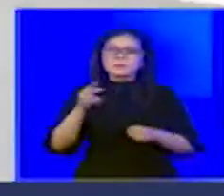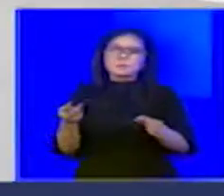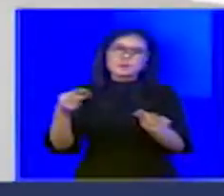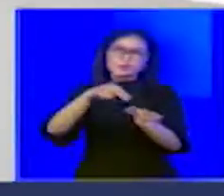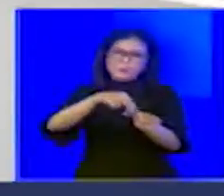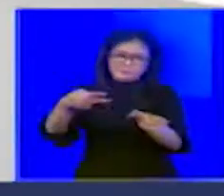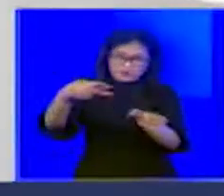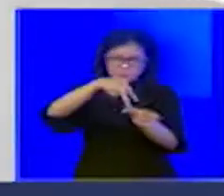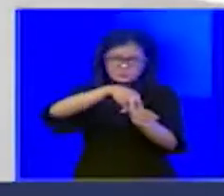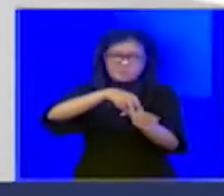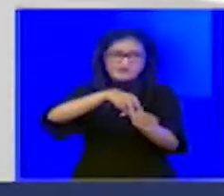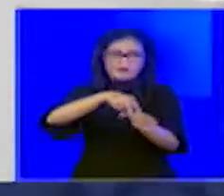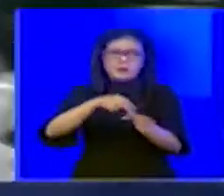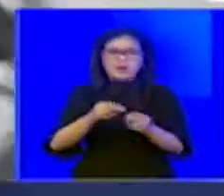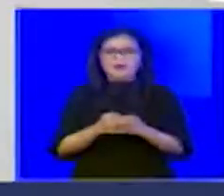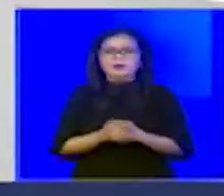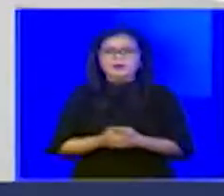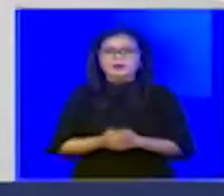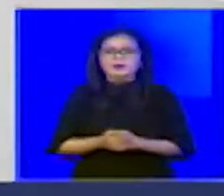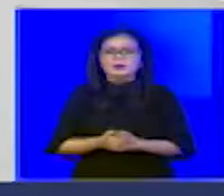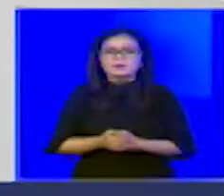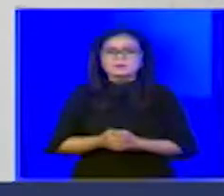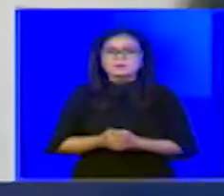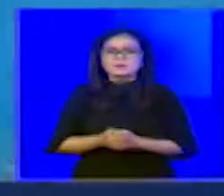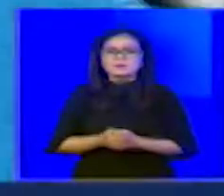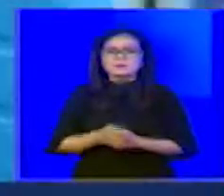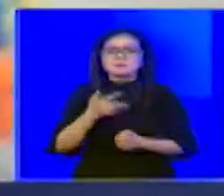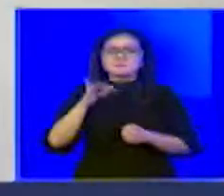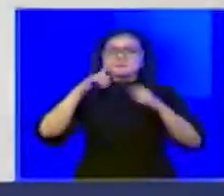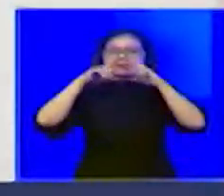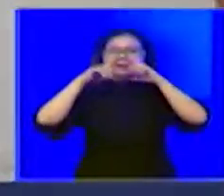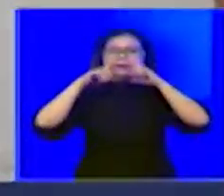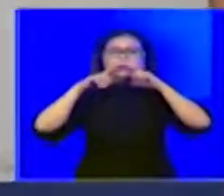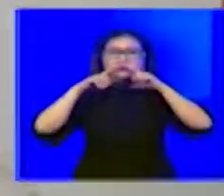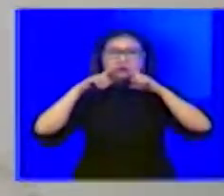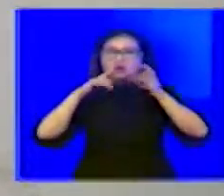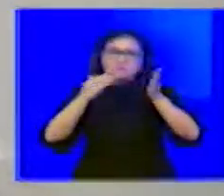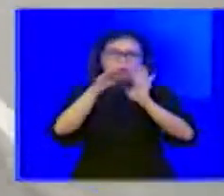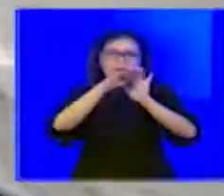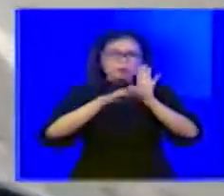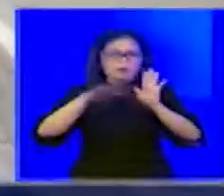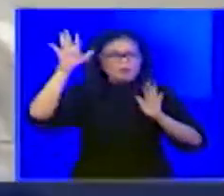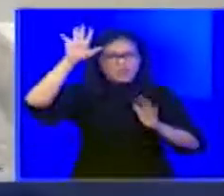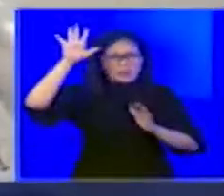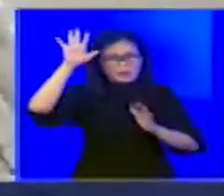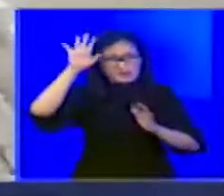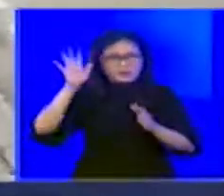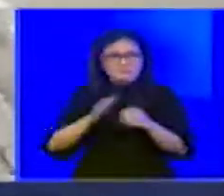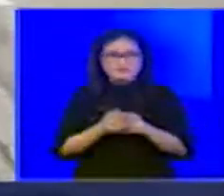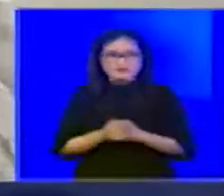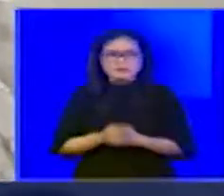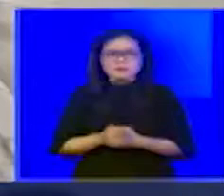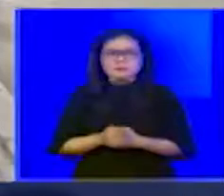belum. Biasa seginilah. Aturannya yang saya juga kurang paham. Pakai, cuma nyangkut begini. Oh